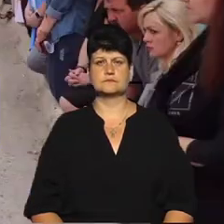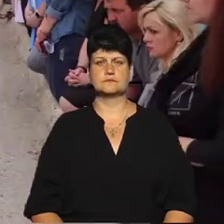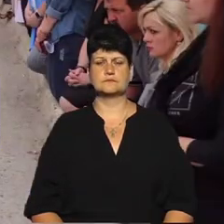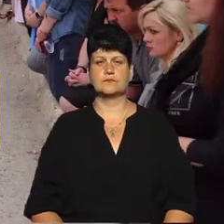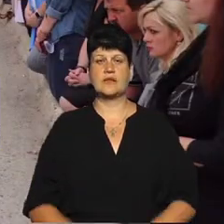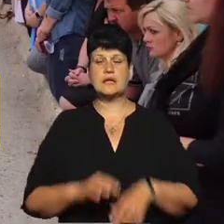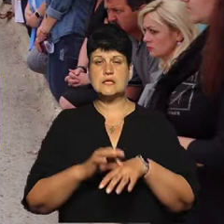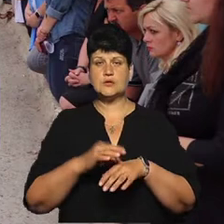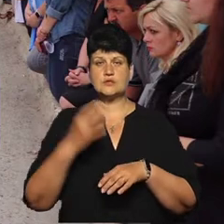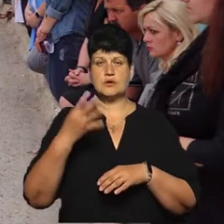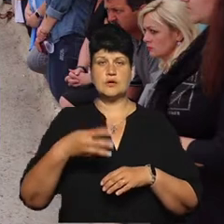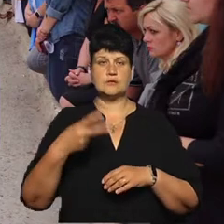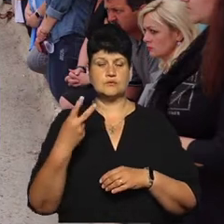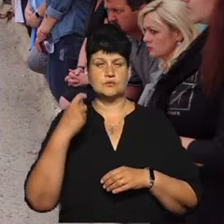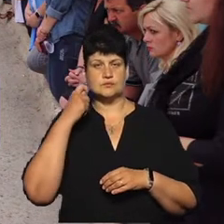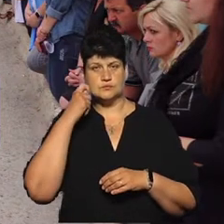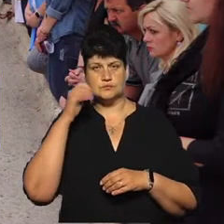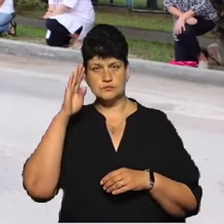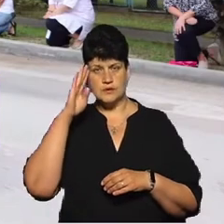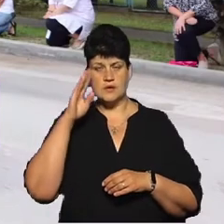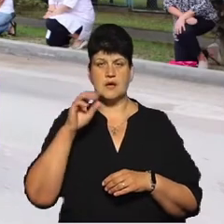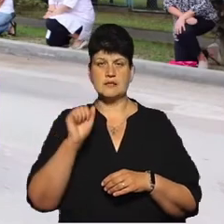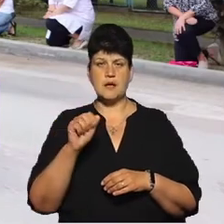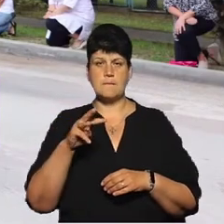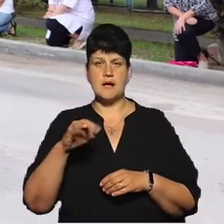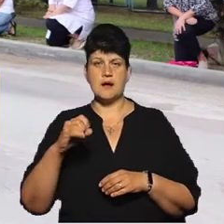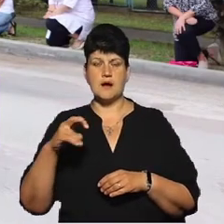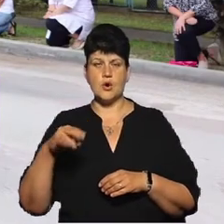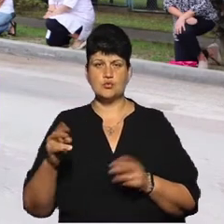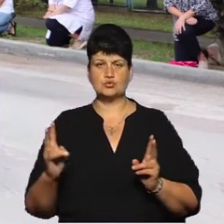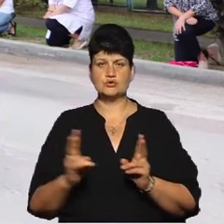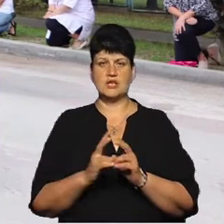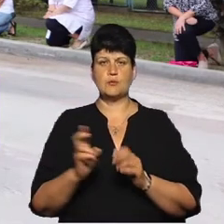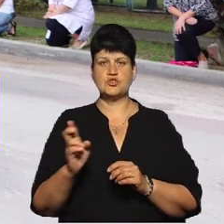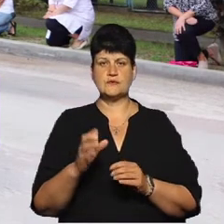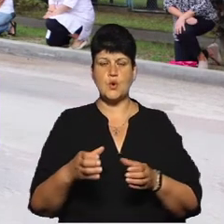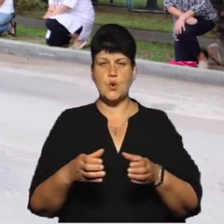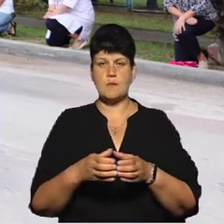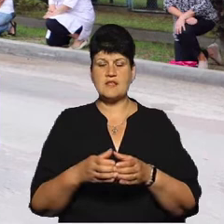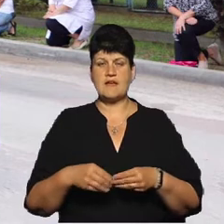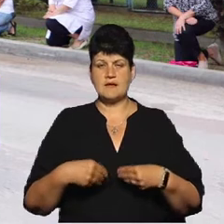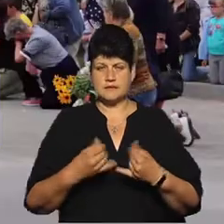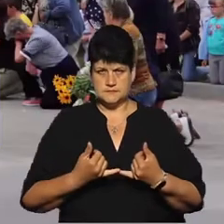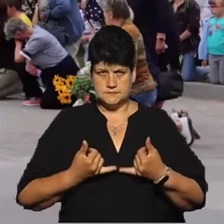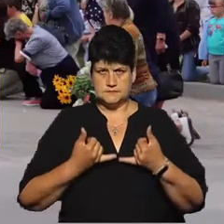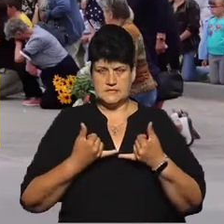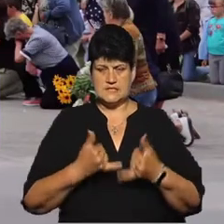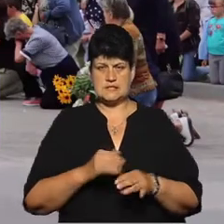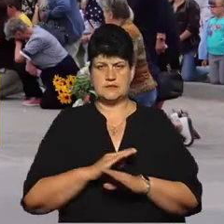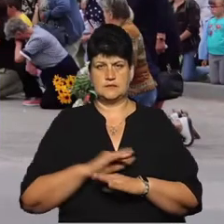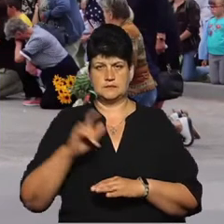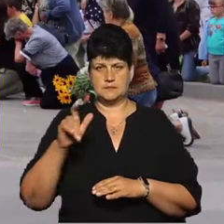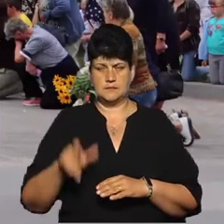Тіло 42-річного військовослужбовця Андрія Михальова зустріли в Борщівській громаді. Віддати шану загиблому воїну прийшли